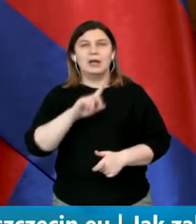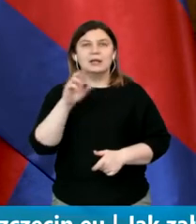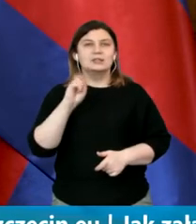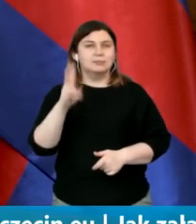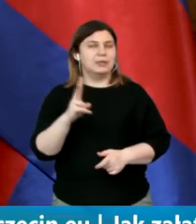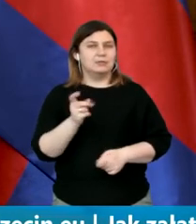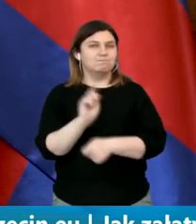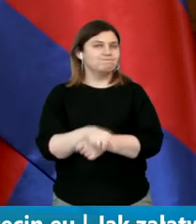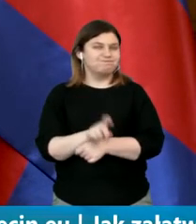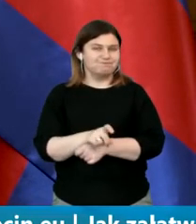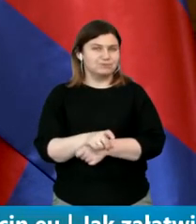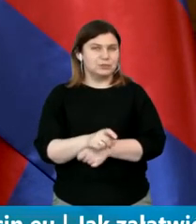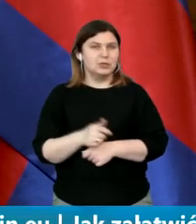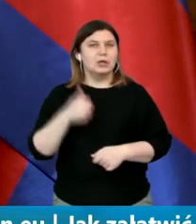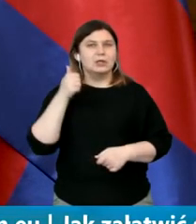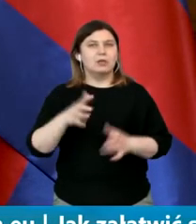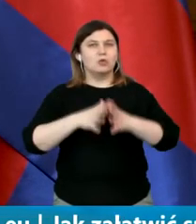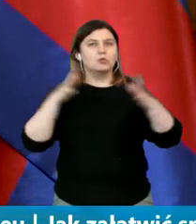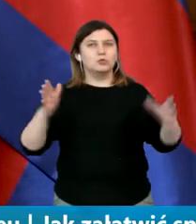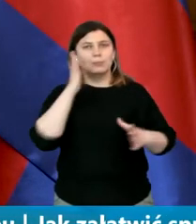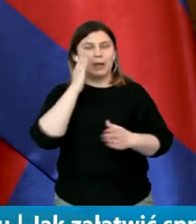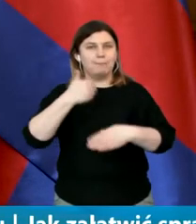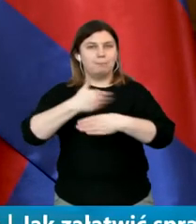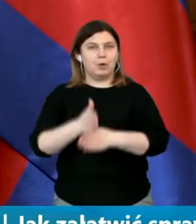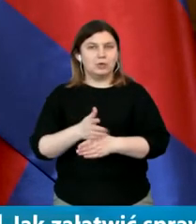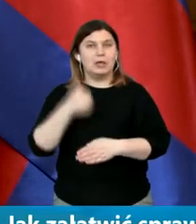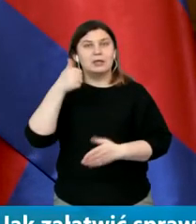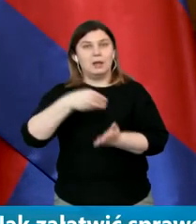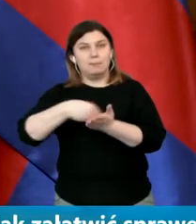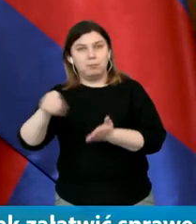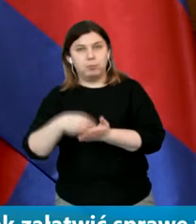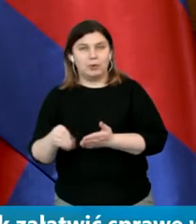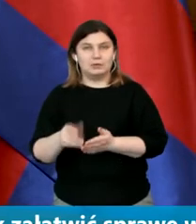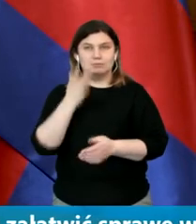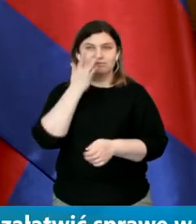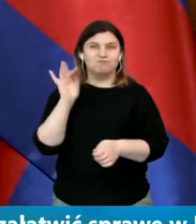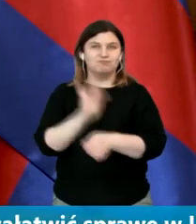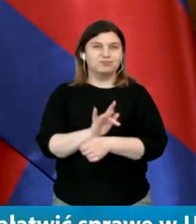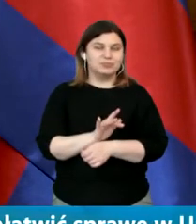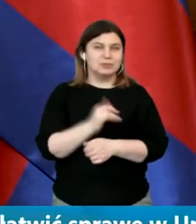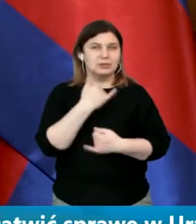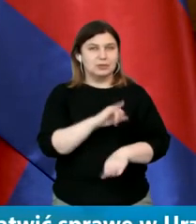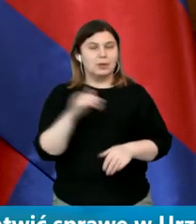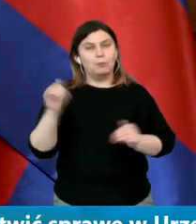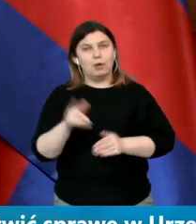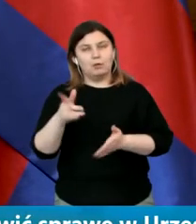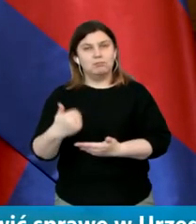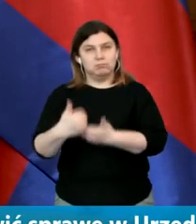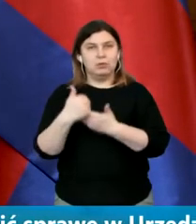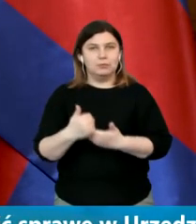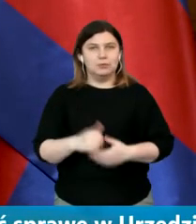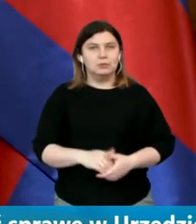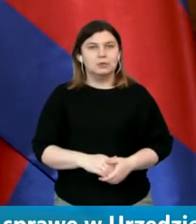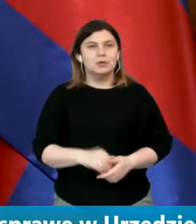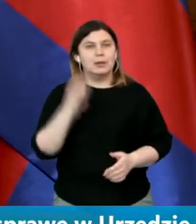robi. Jedno duże mieszkanie podzielone na dwa. Jedni płacą, drudzy mają gdzieś. Może Pan, Panie Prezydencie, pomoże.